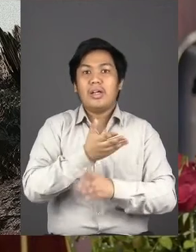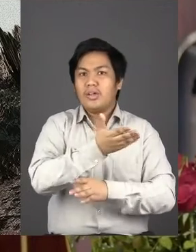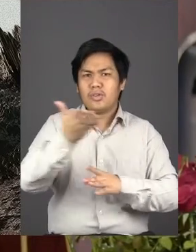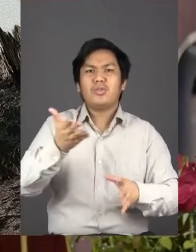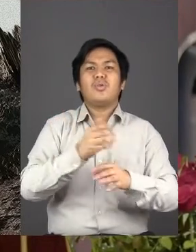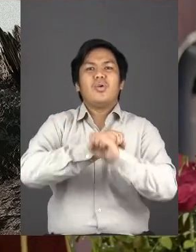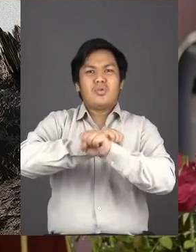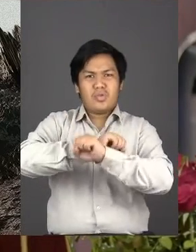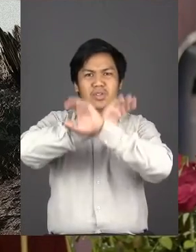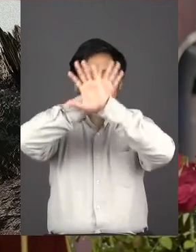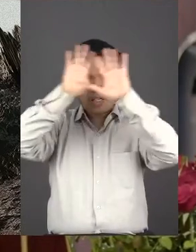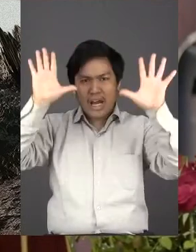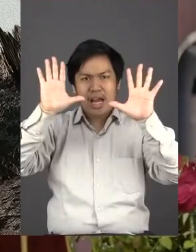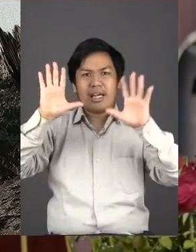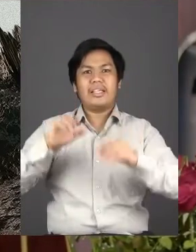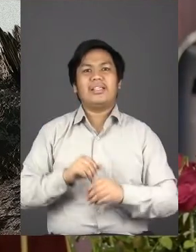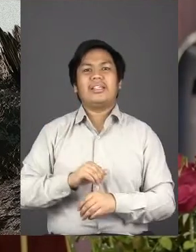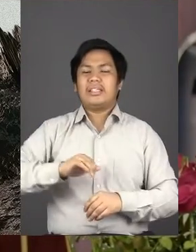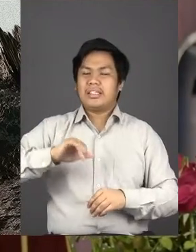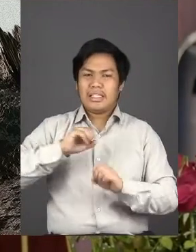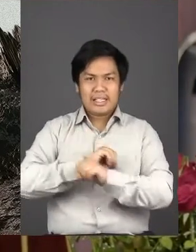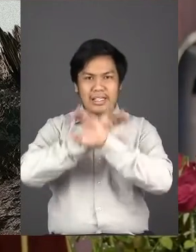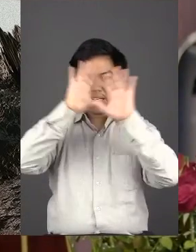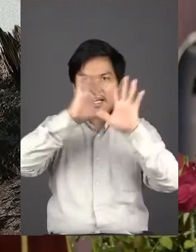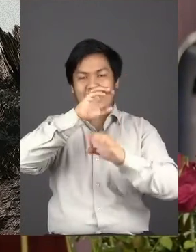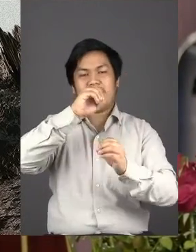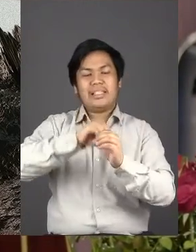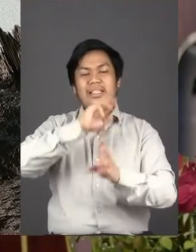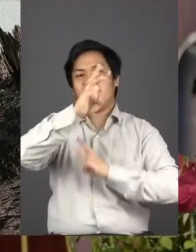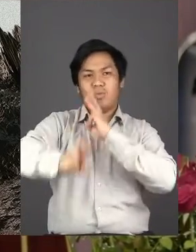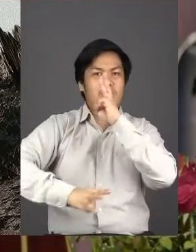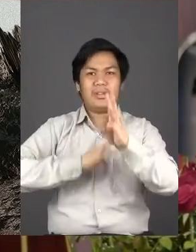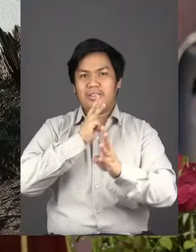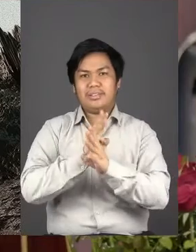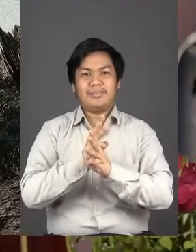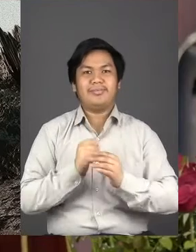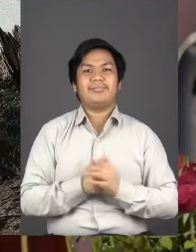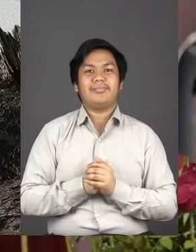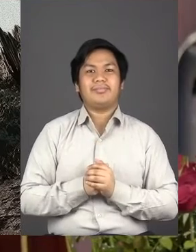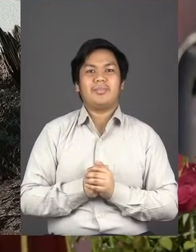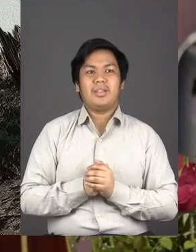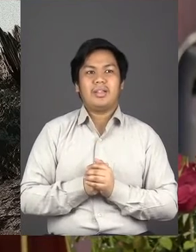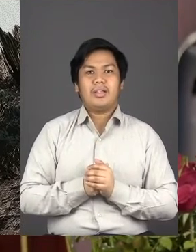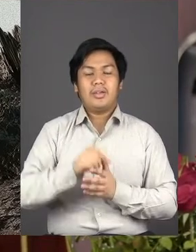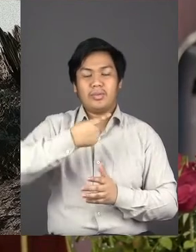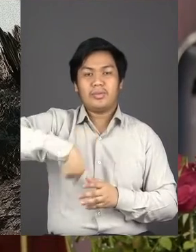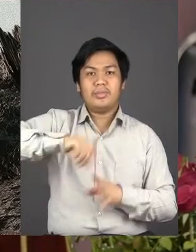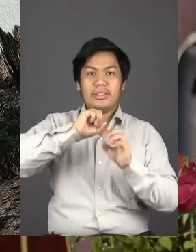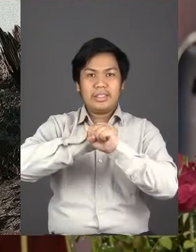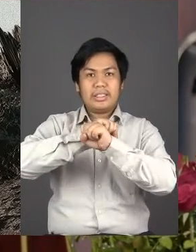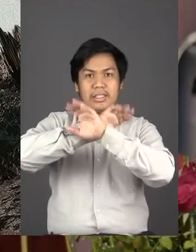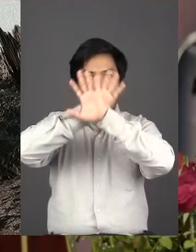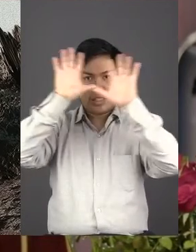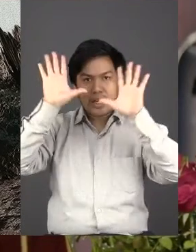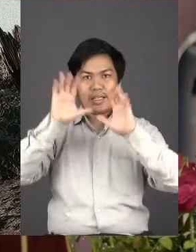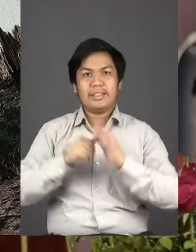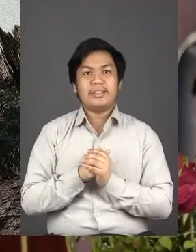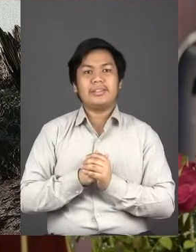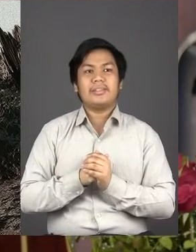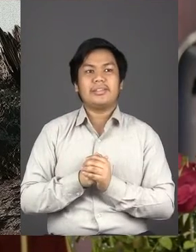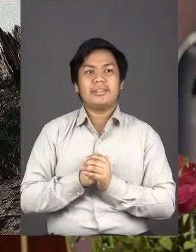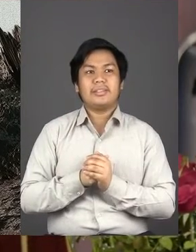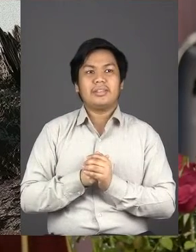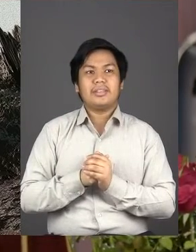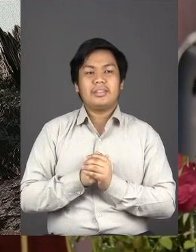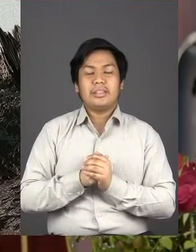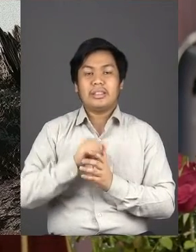shine as lights in the world. And when we shine, alam niyo, kung hindi